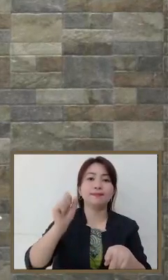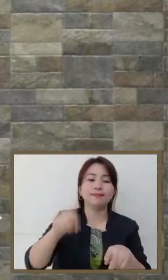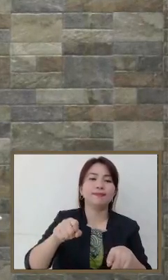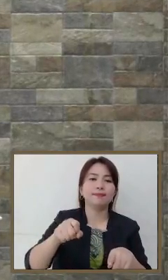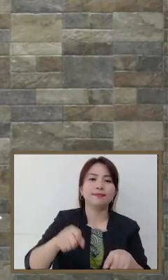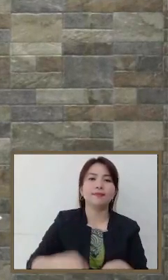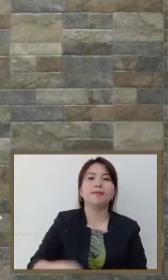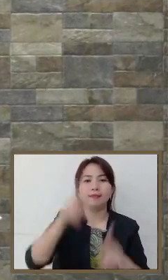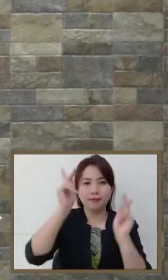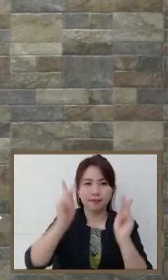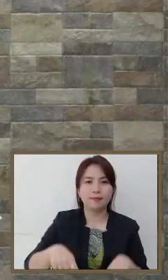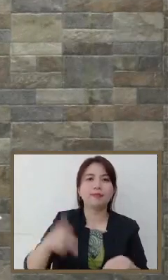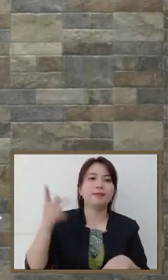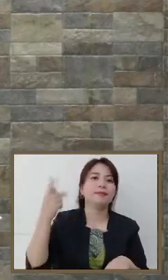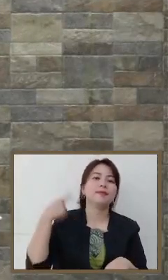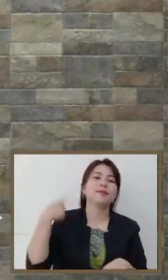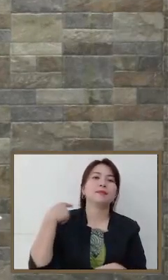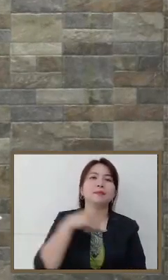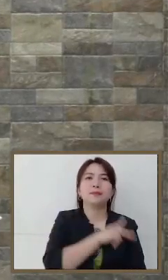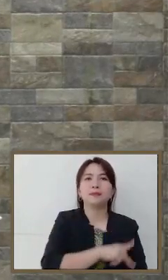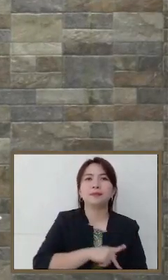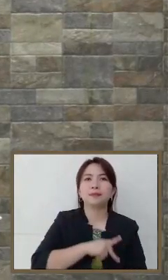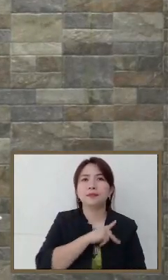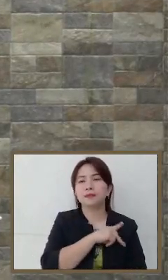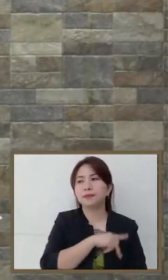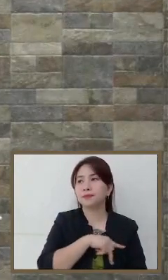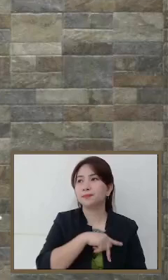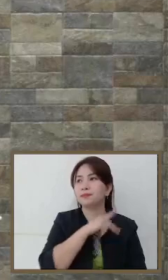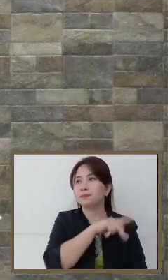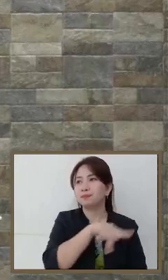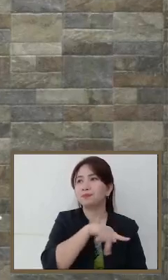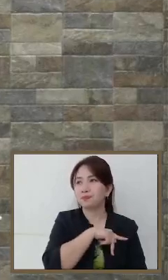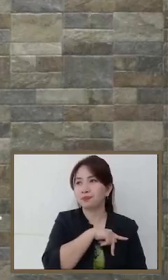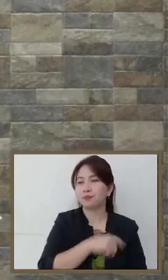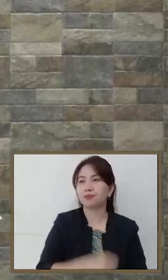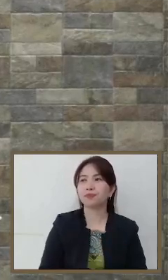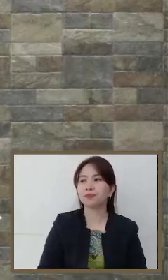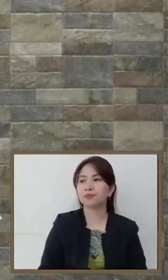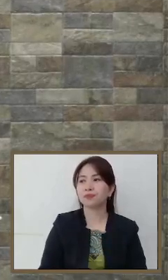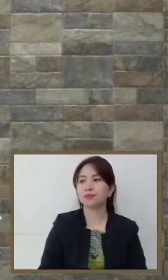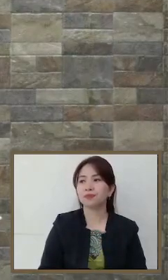possesses personality meron siyang pakiramdam